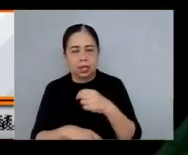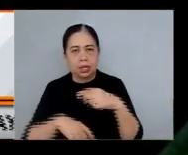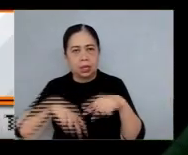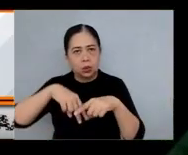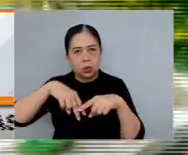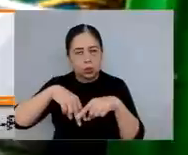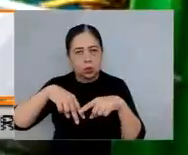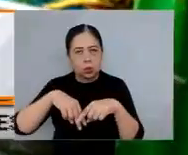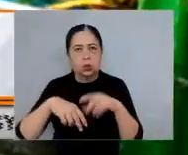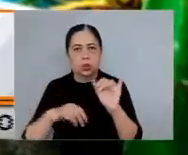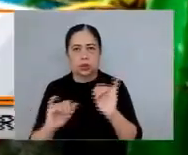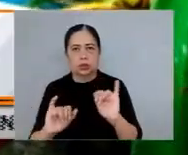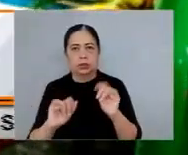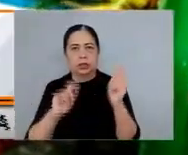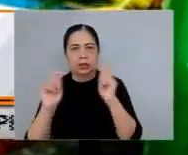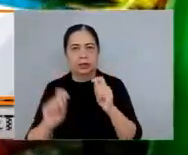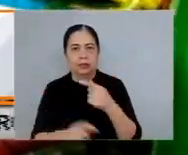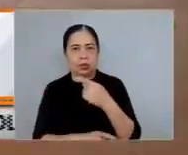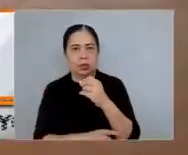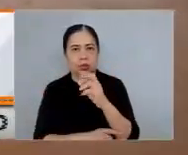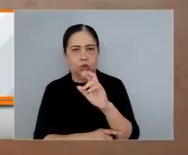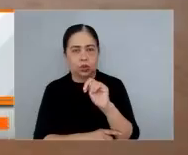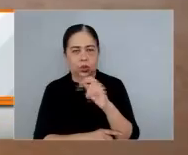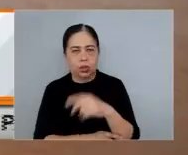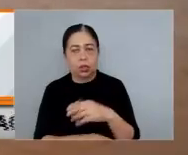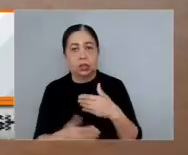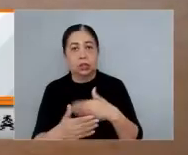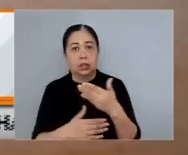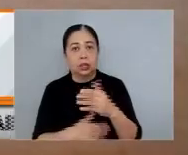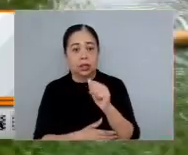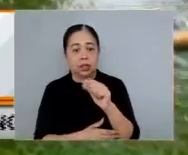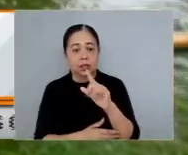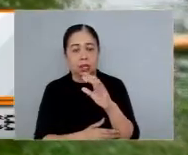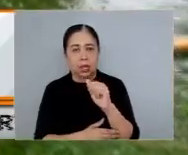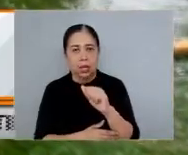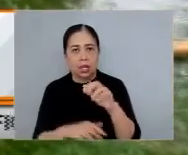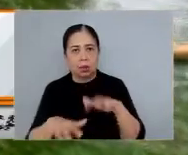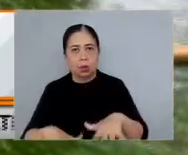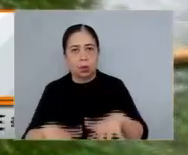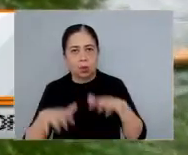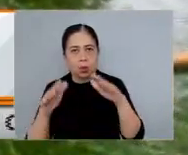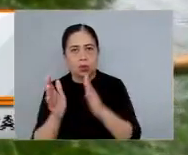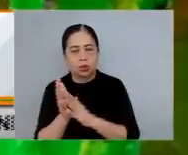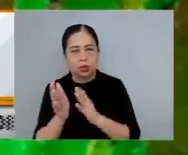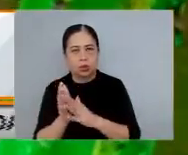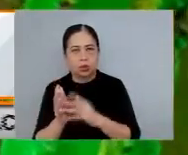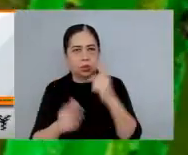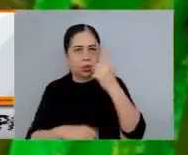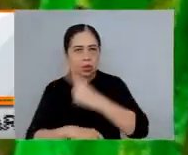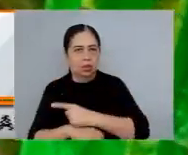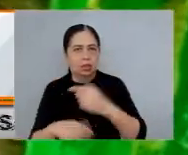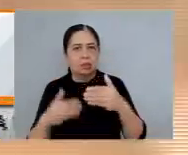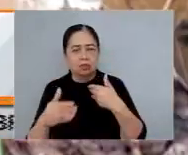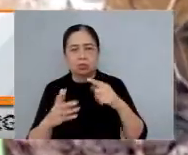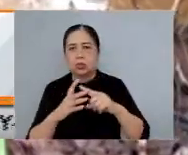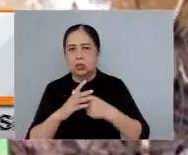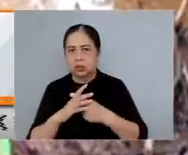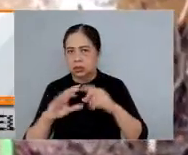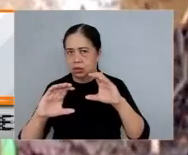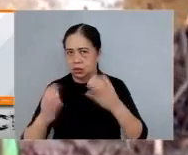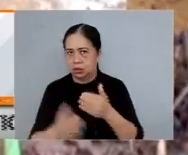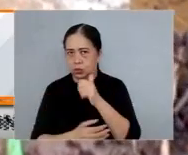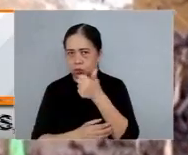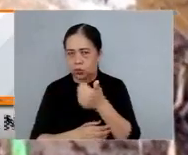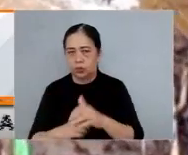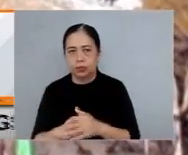bagyong guring sa bayan ng alkala binaha ang maraburab Elementary School isang araw bago ang opisyal na pagsisimula ng klase